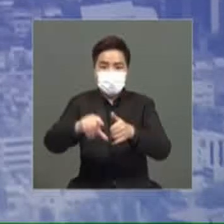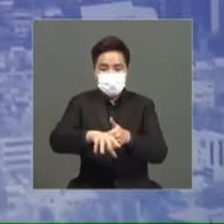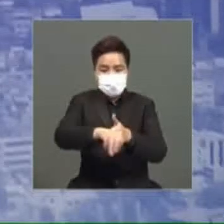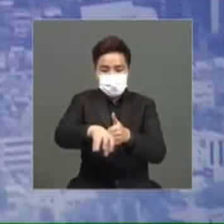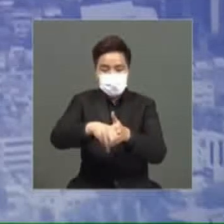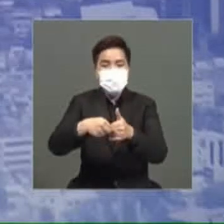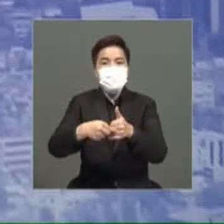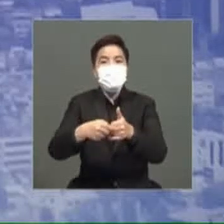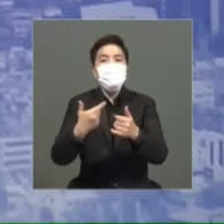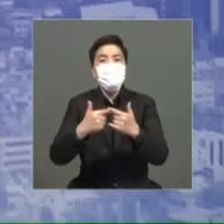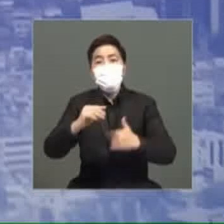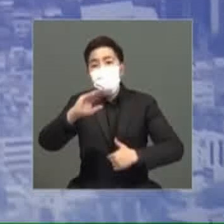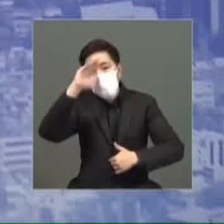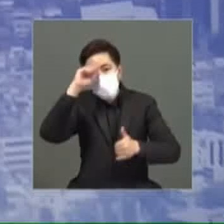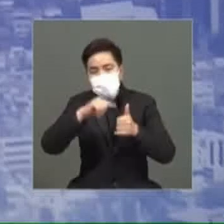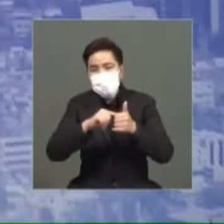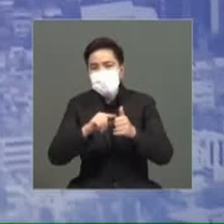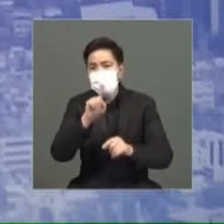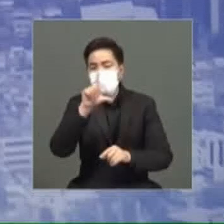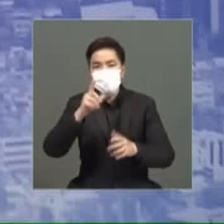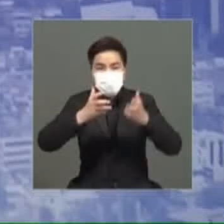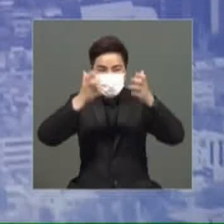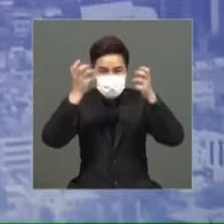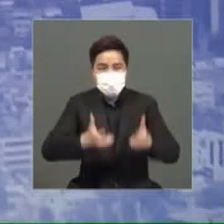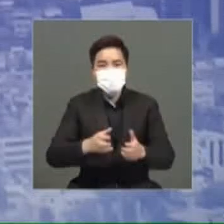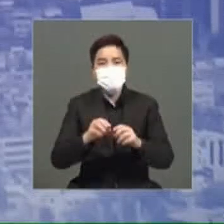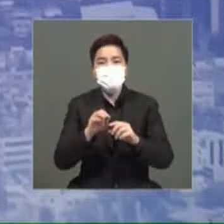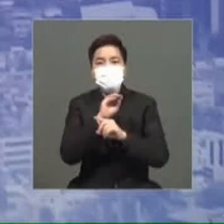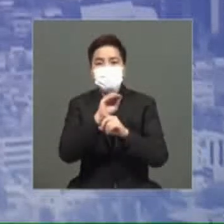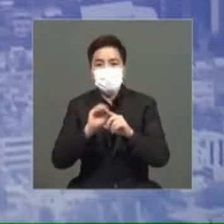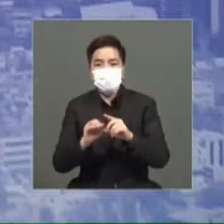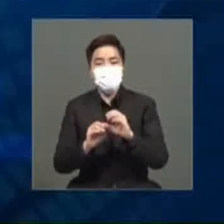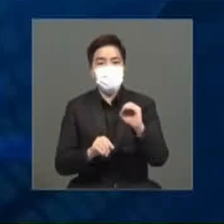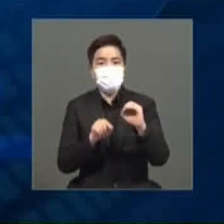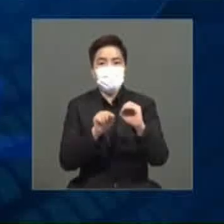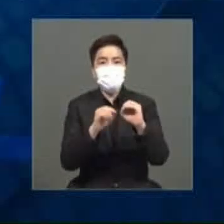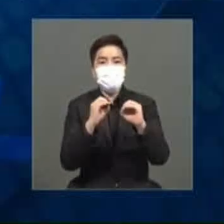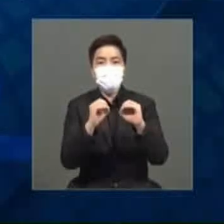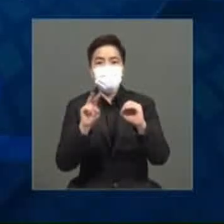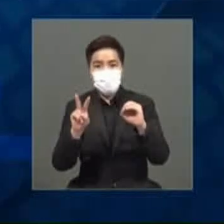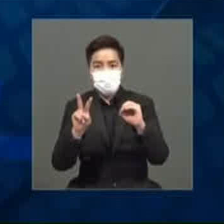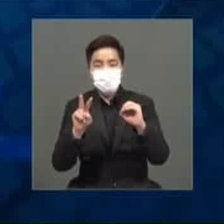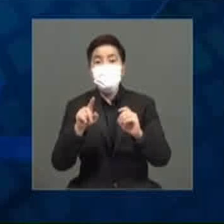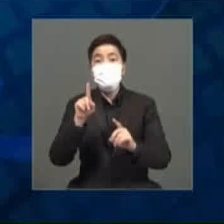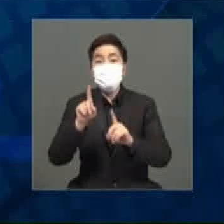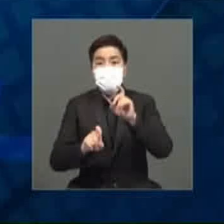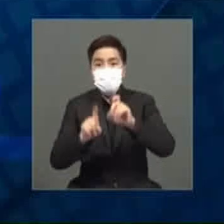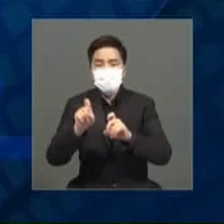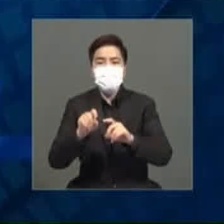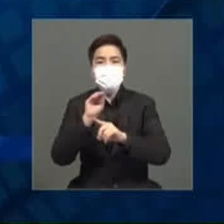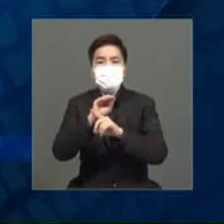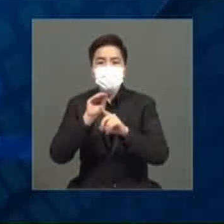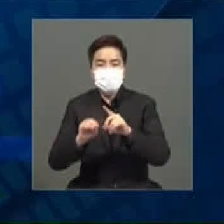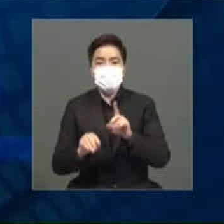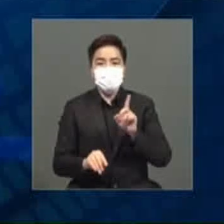ใช่ต้องสงกรานต์ผ่านสงกรานต์ไปก่อน ยังอีกสักสิบวัน ค่ะ ถึงจะขึ้นเยอะ แล้วตกลงคือให้เที่ยวสงกร